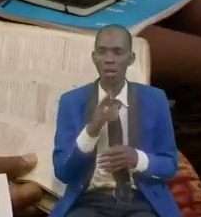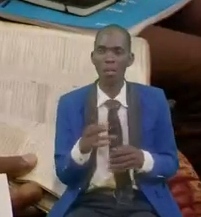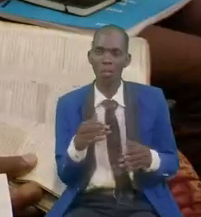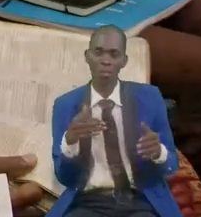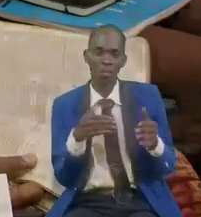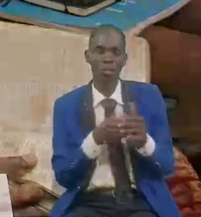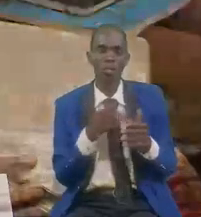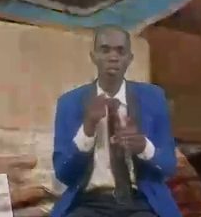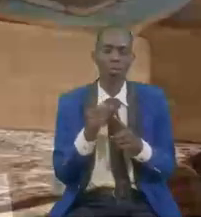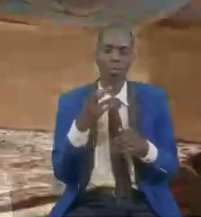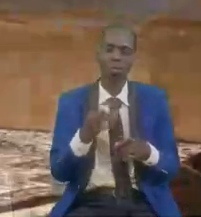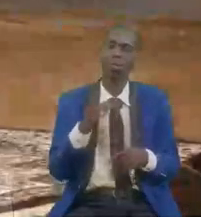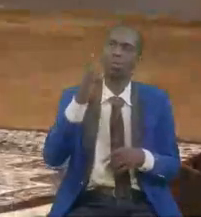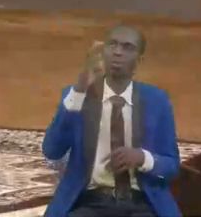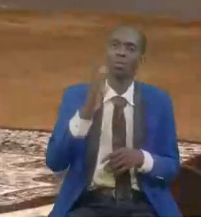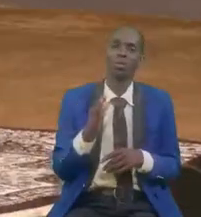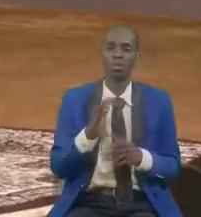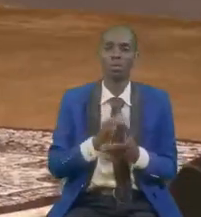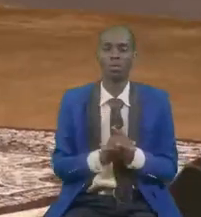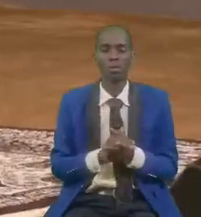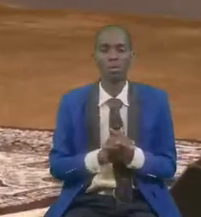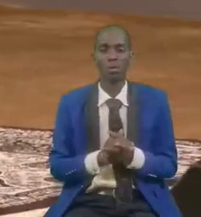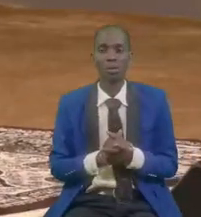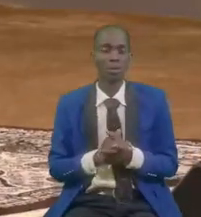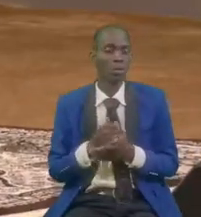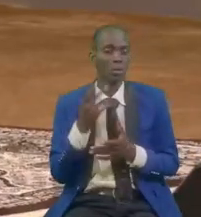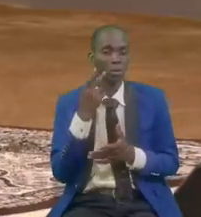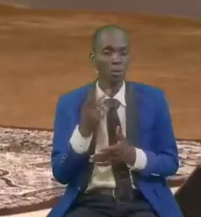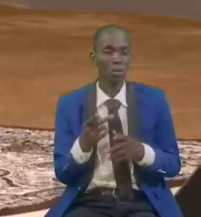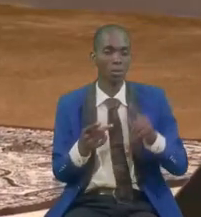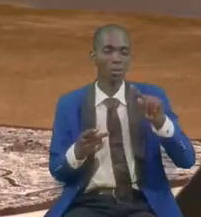Ils contredisent la parole de Dieu. Ici, les Thessaloniciens,